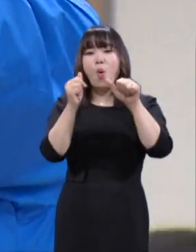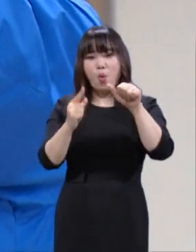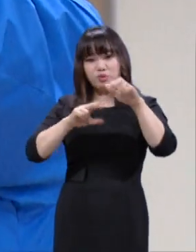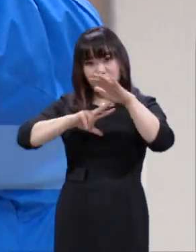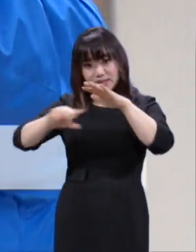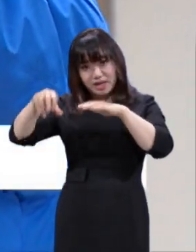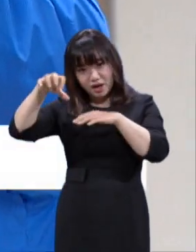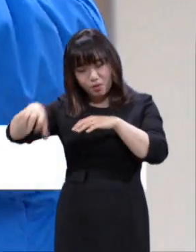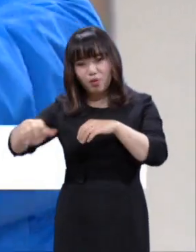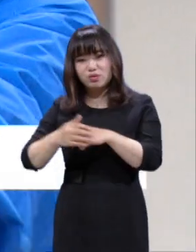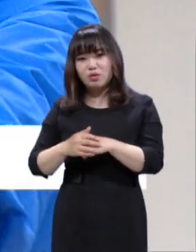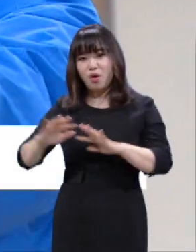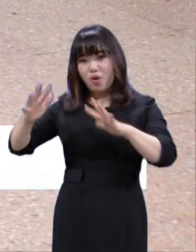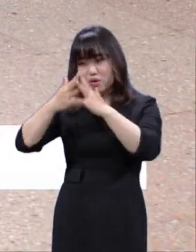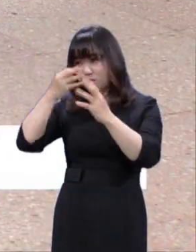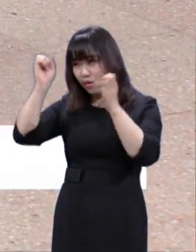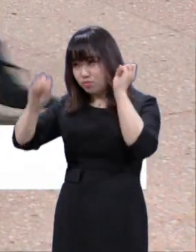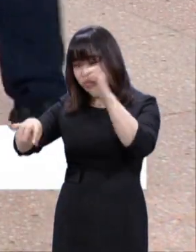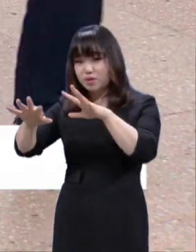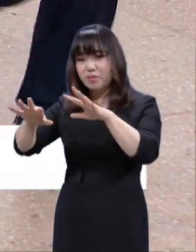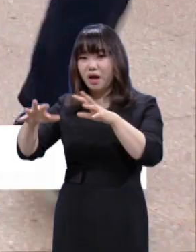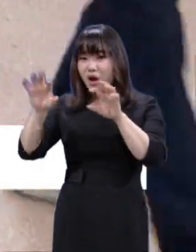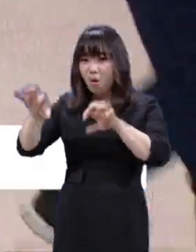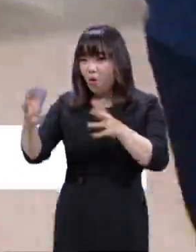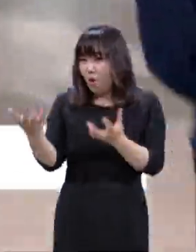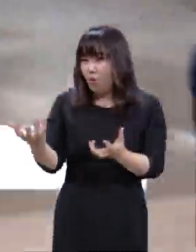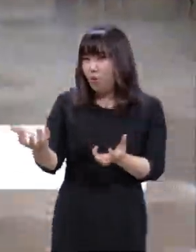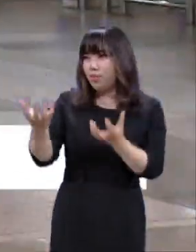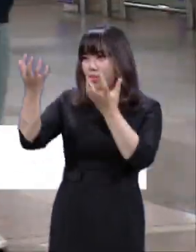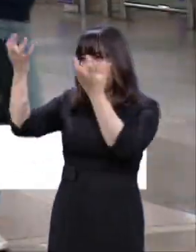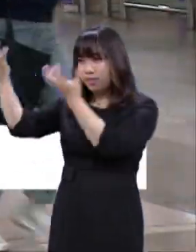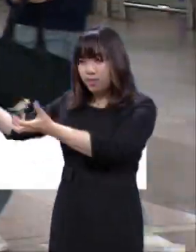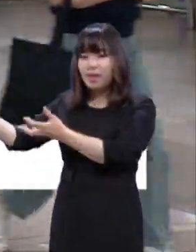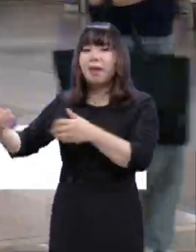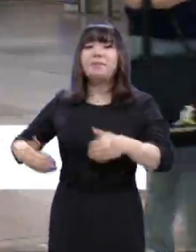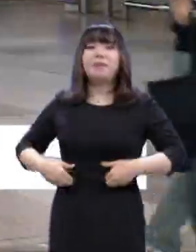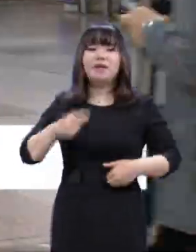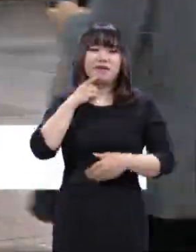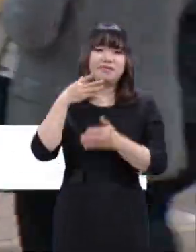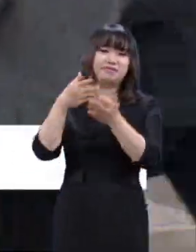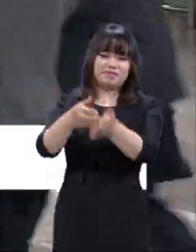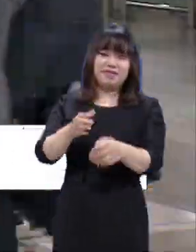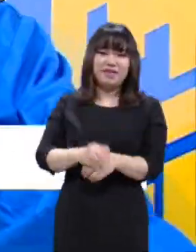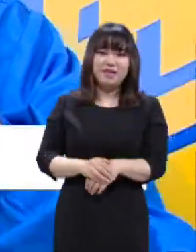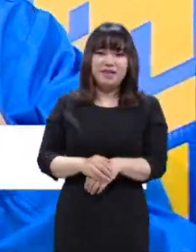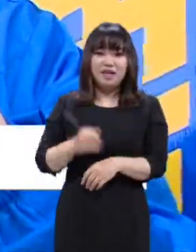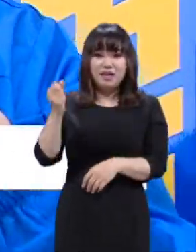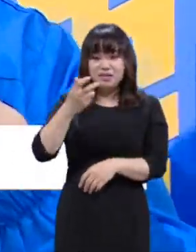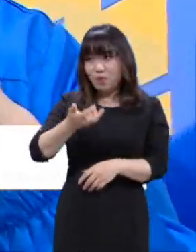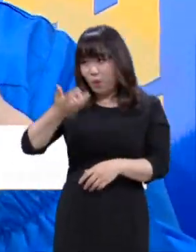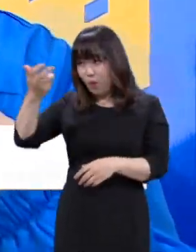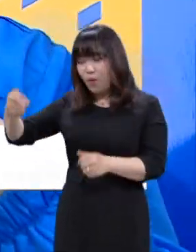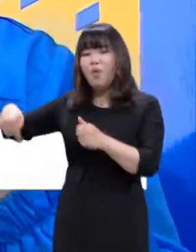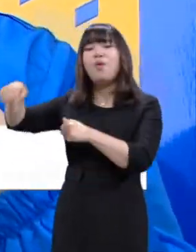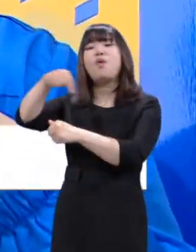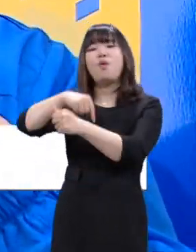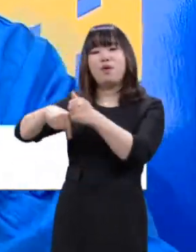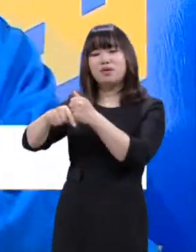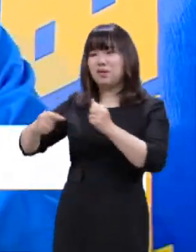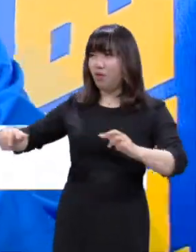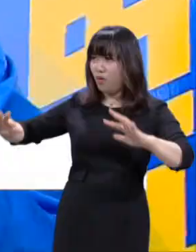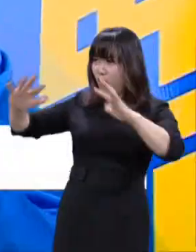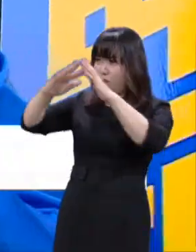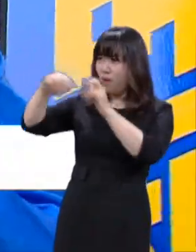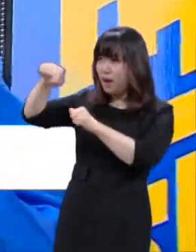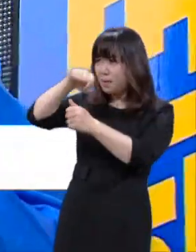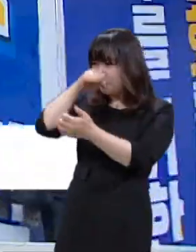건설 폐기물 처리 시설을 동시에 이전시켜야 한다는 입장입니다. 또 건폐장을 친환경적으로 지을 수 있는 곳을